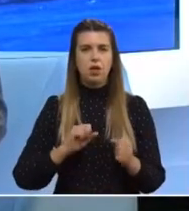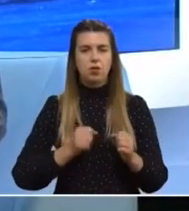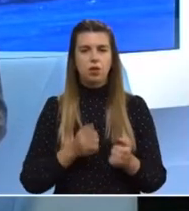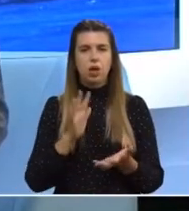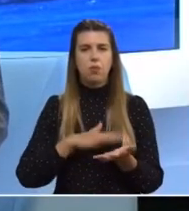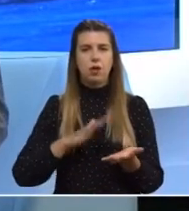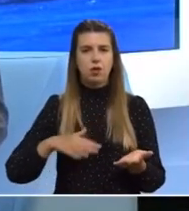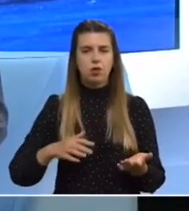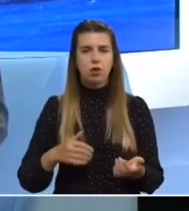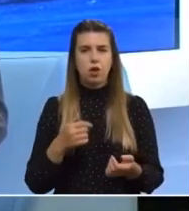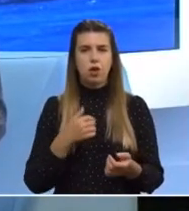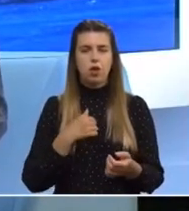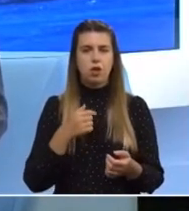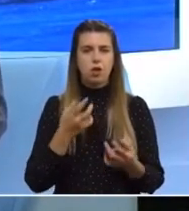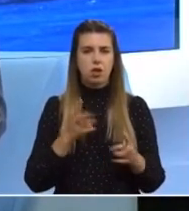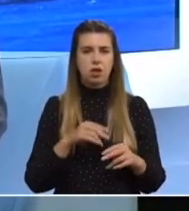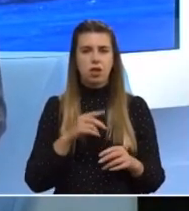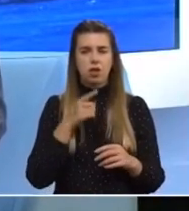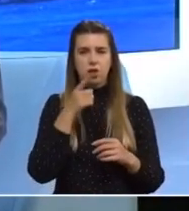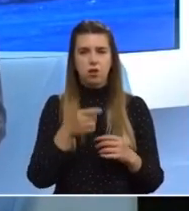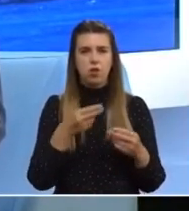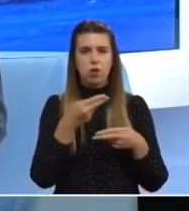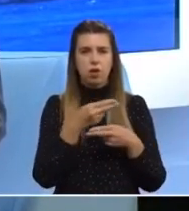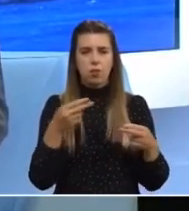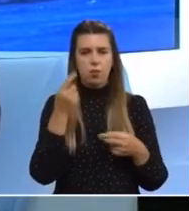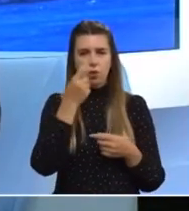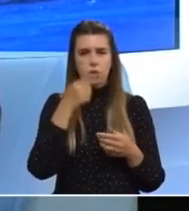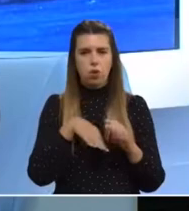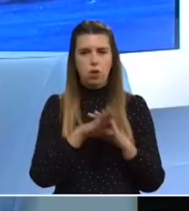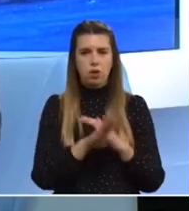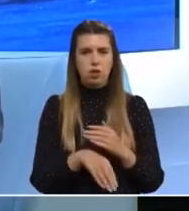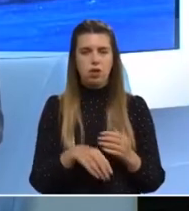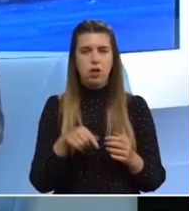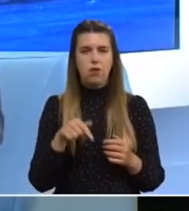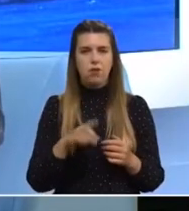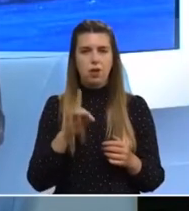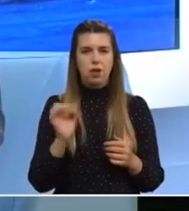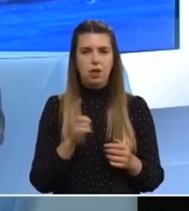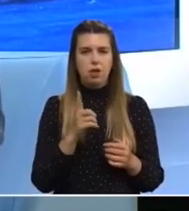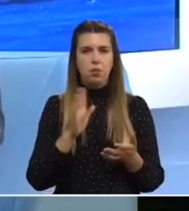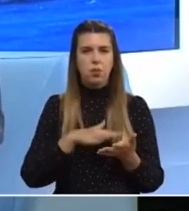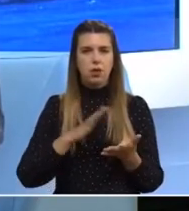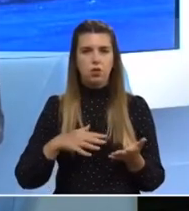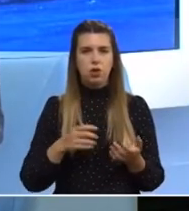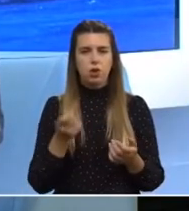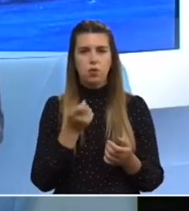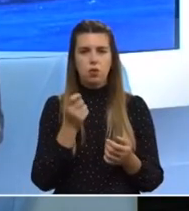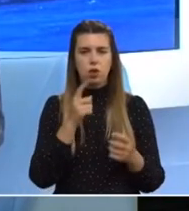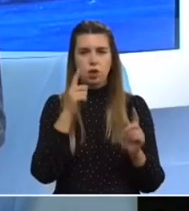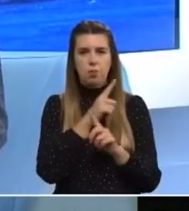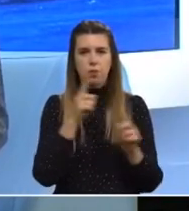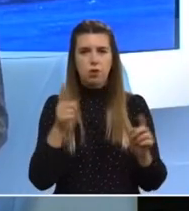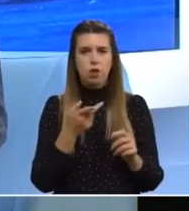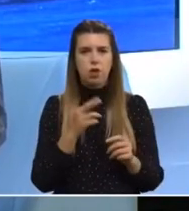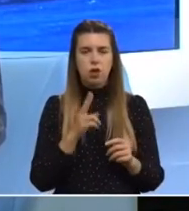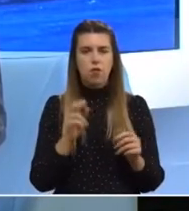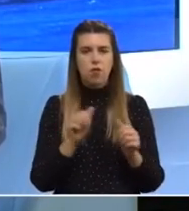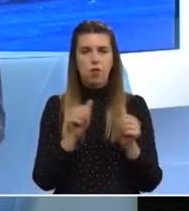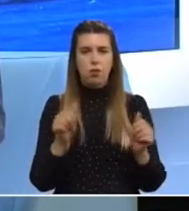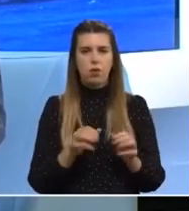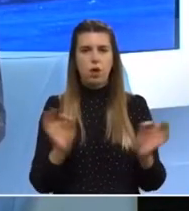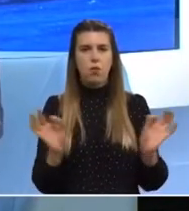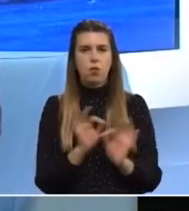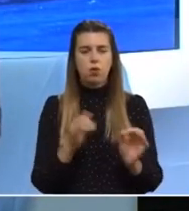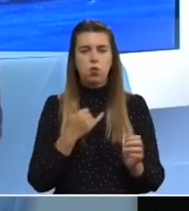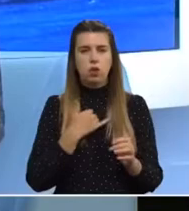И, друзья, продолжим. Мне кажется, далеко не стоит отходить от темы психологии. Правда, в этот раз мы ее продолжим в немножко необычном для кого-то